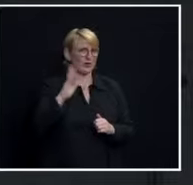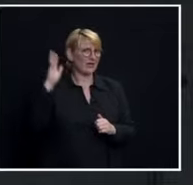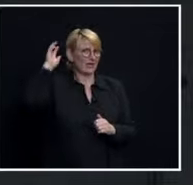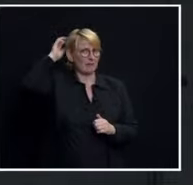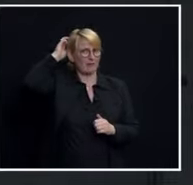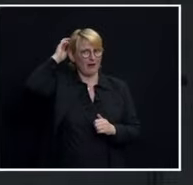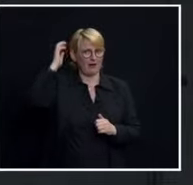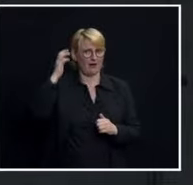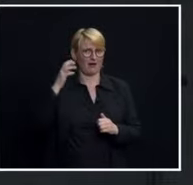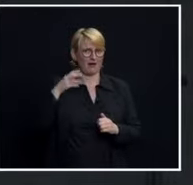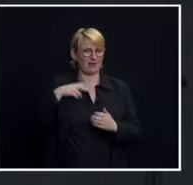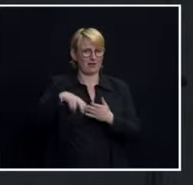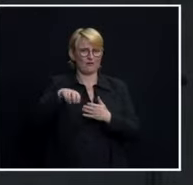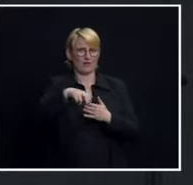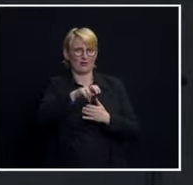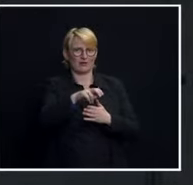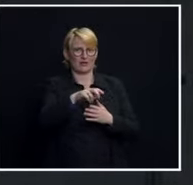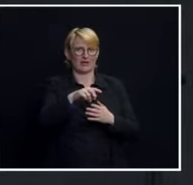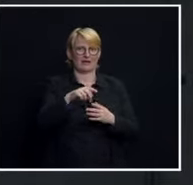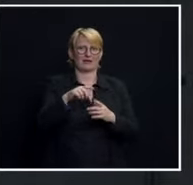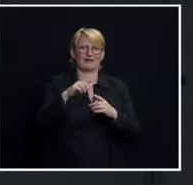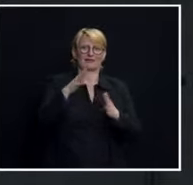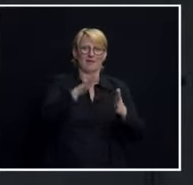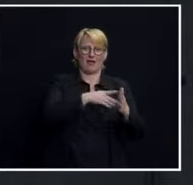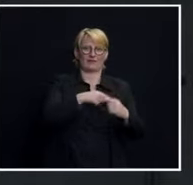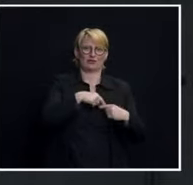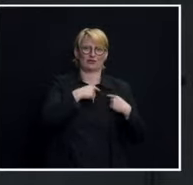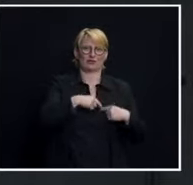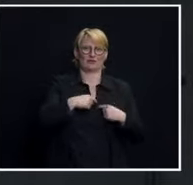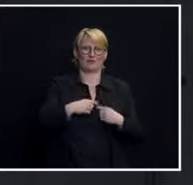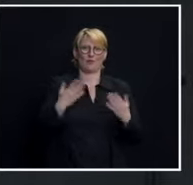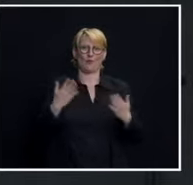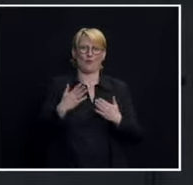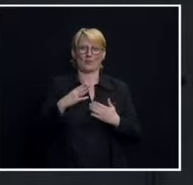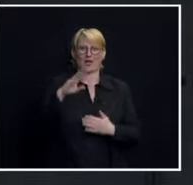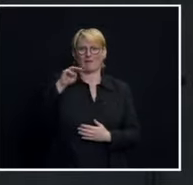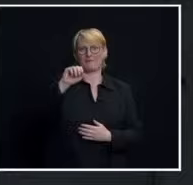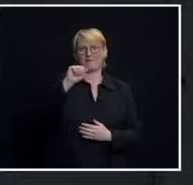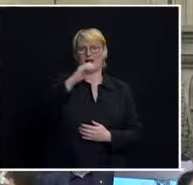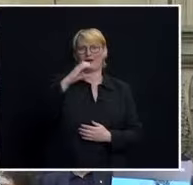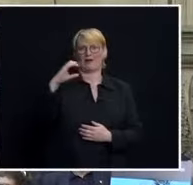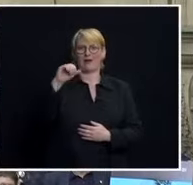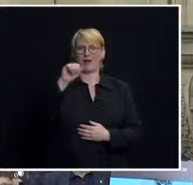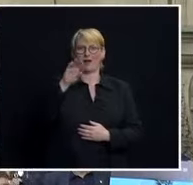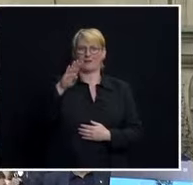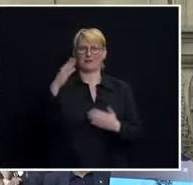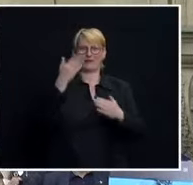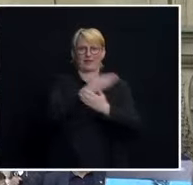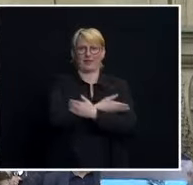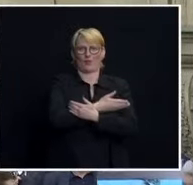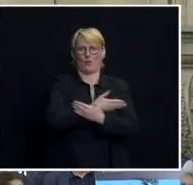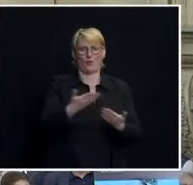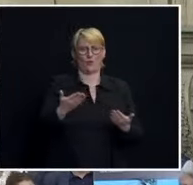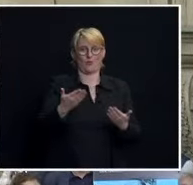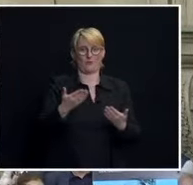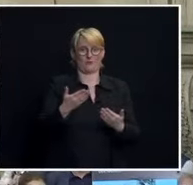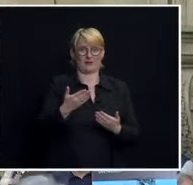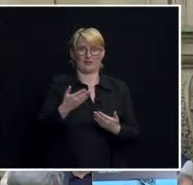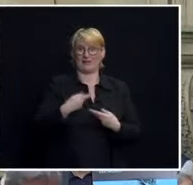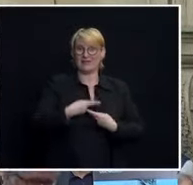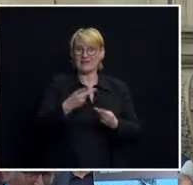die Straße, mit Davidstern oder mit dem Maccabi-Trikot. Sie ändern ihren Namen